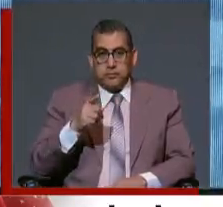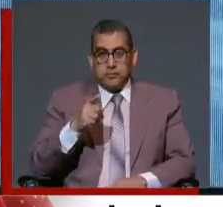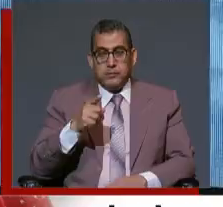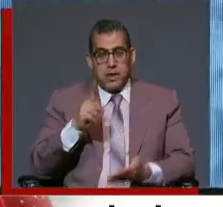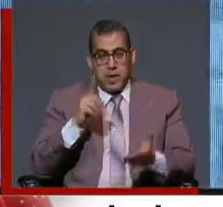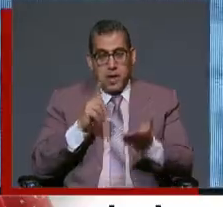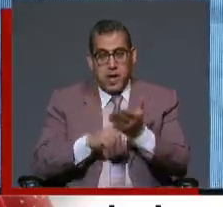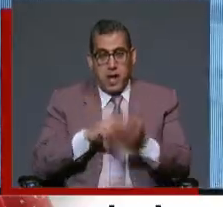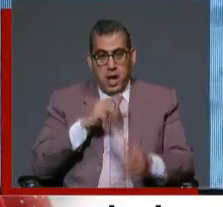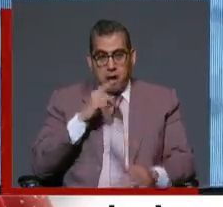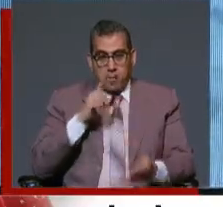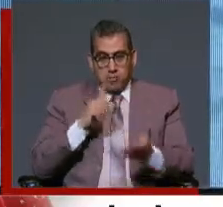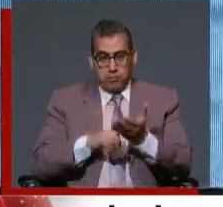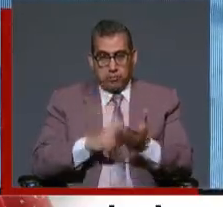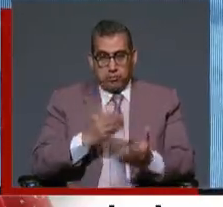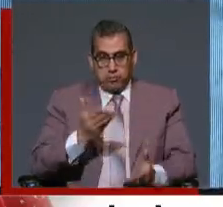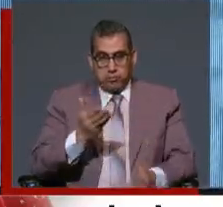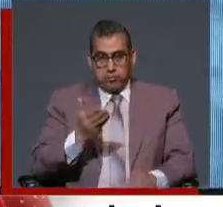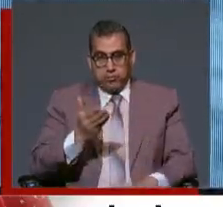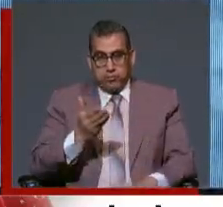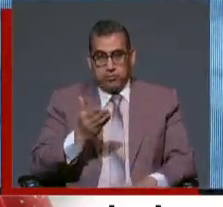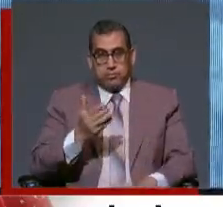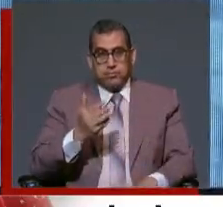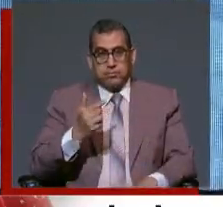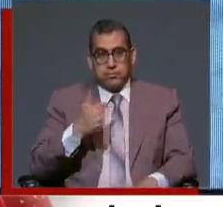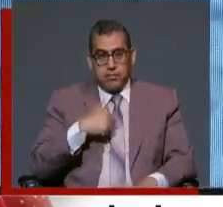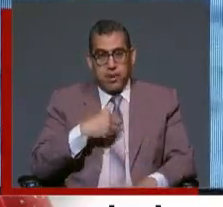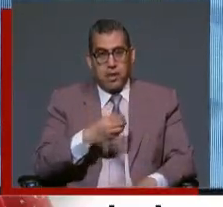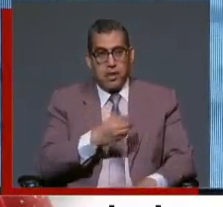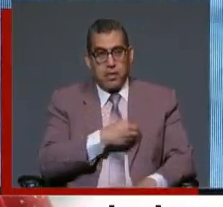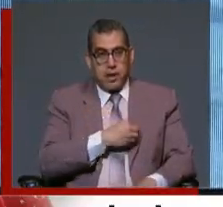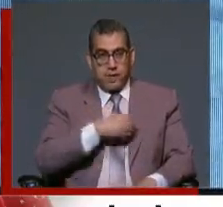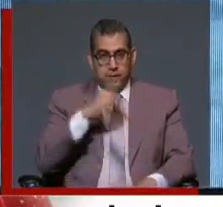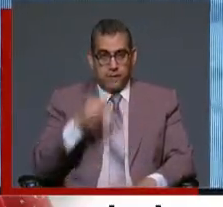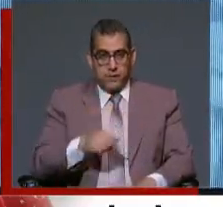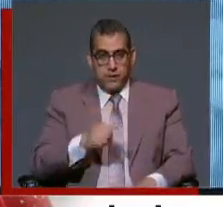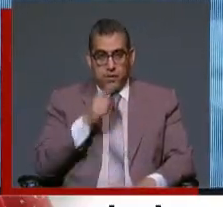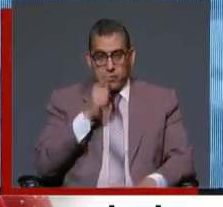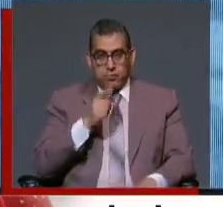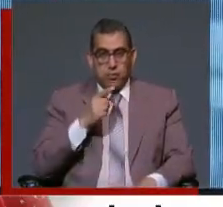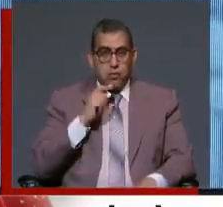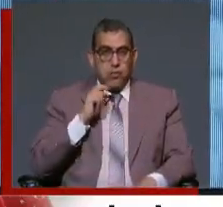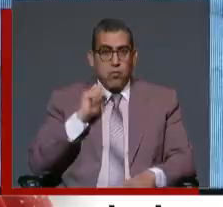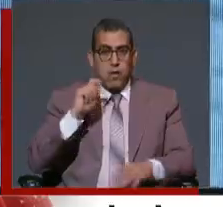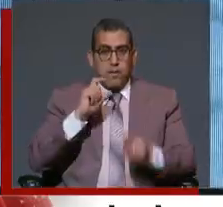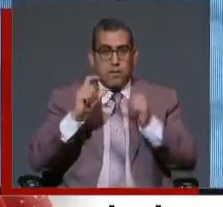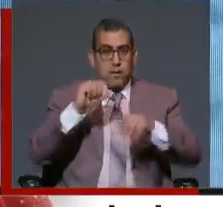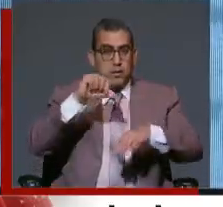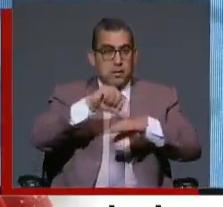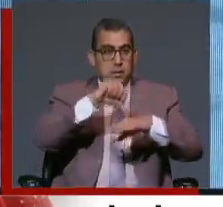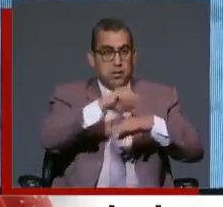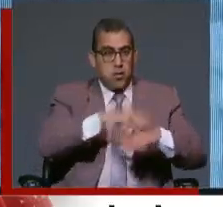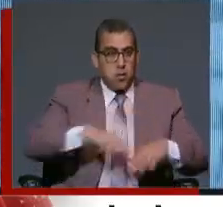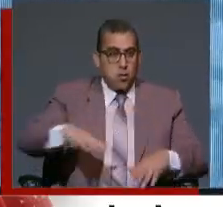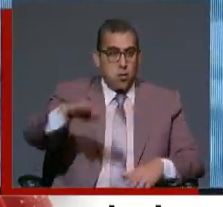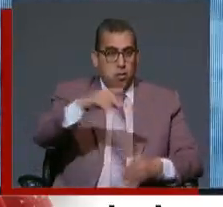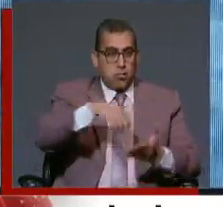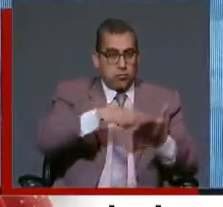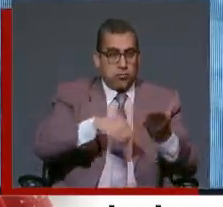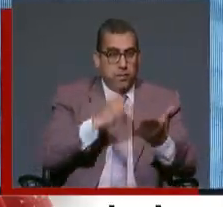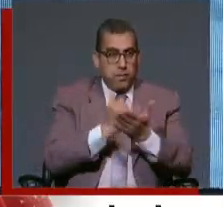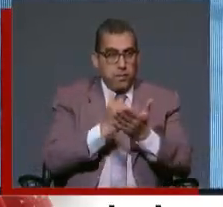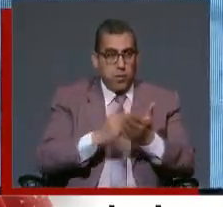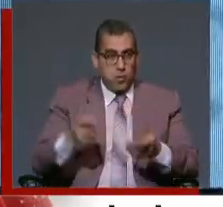الحقيقية، وأنا على ثقة أن السادة المحافظون وكل متخذي القرار قد استمعوا